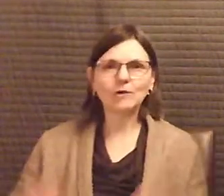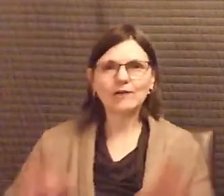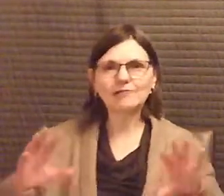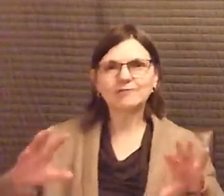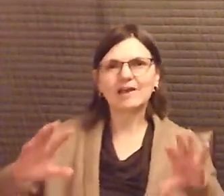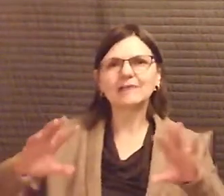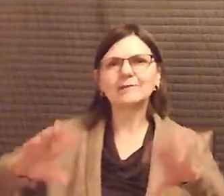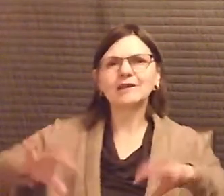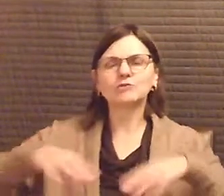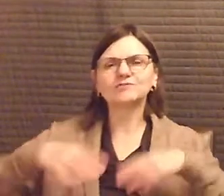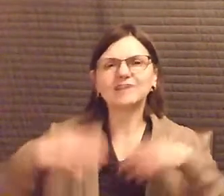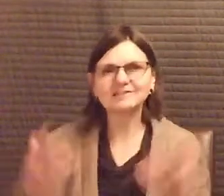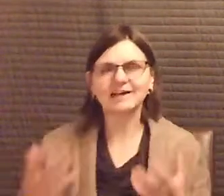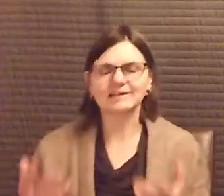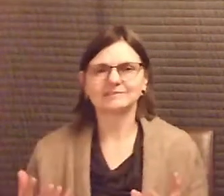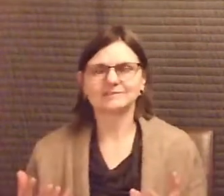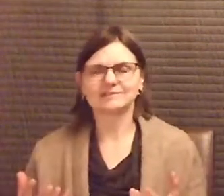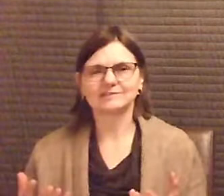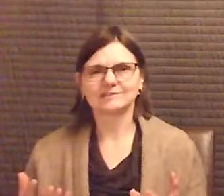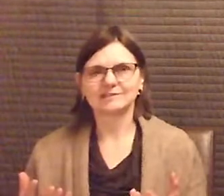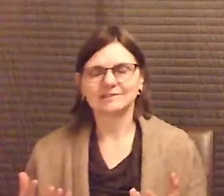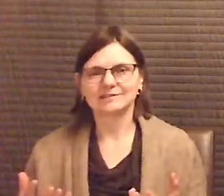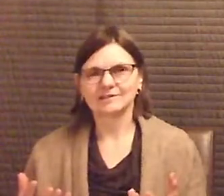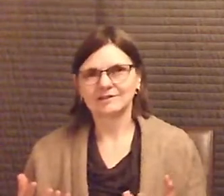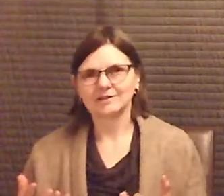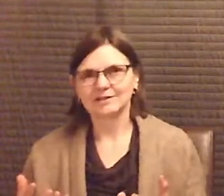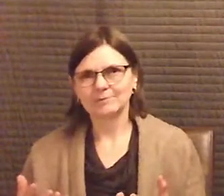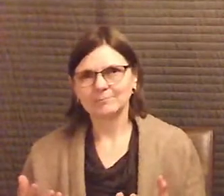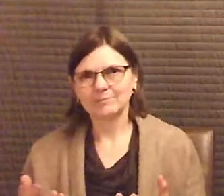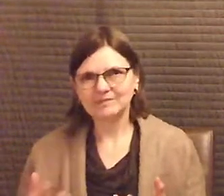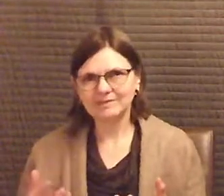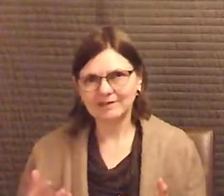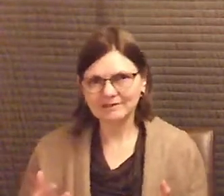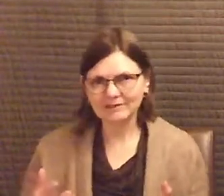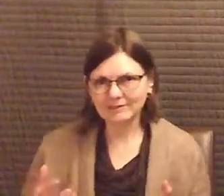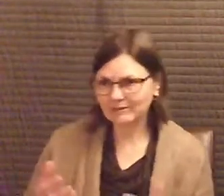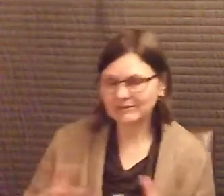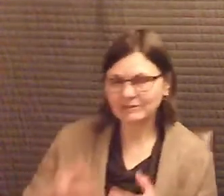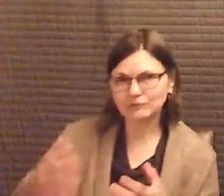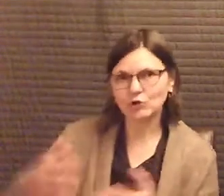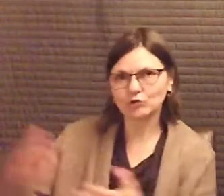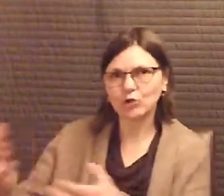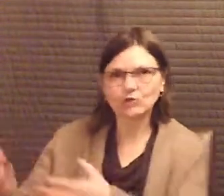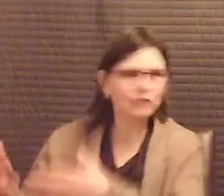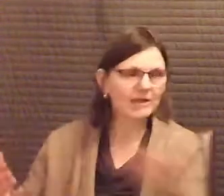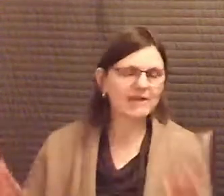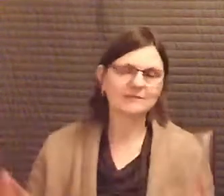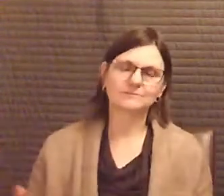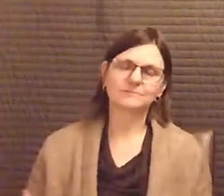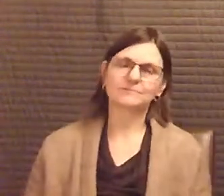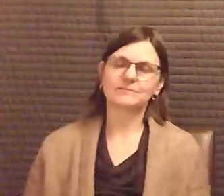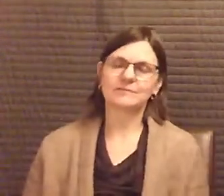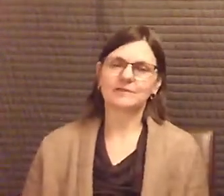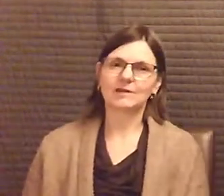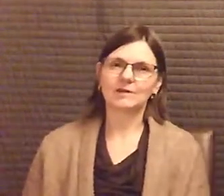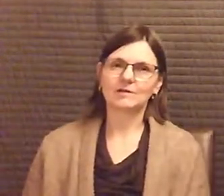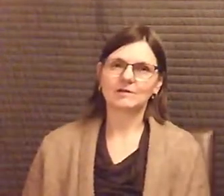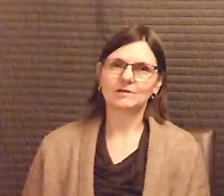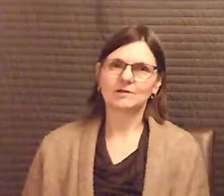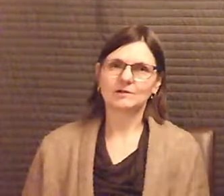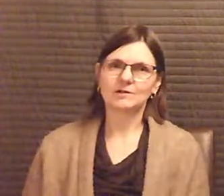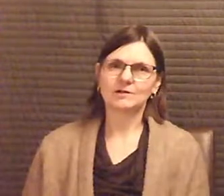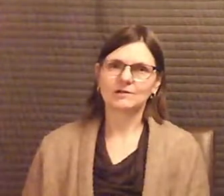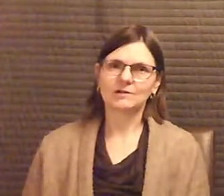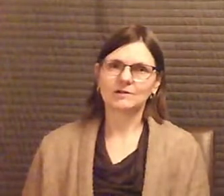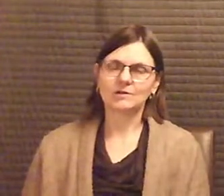jouw leven helemaal in contrast toen dozen lieke de hoon nu met wie met dat van de goddelozen omheen dat your life mee